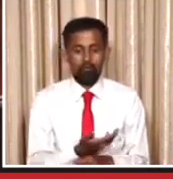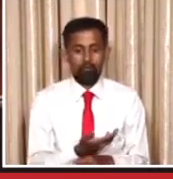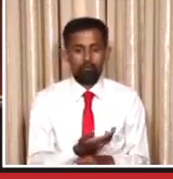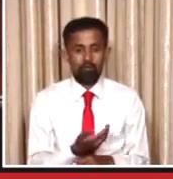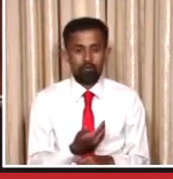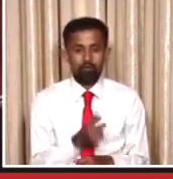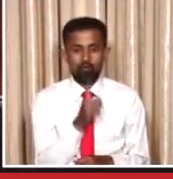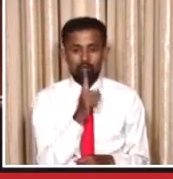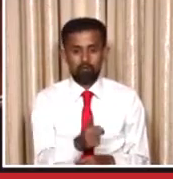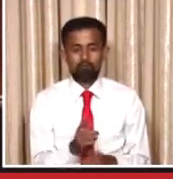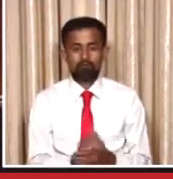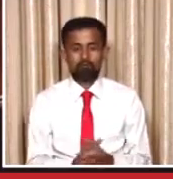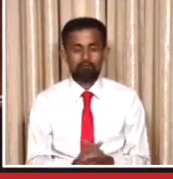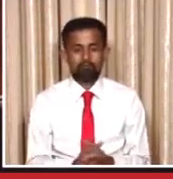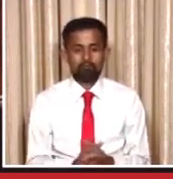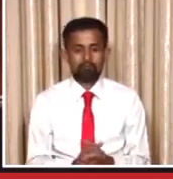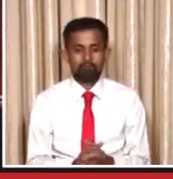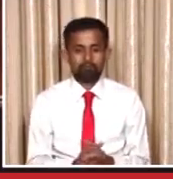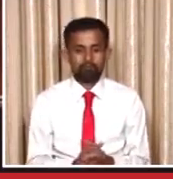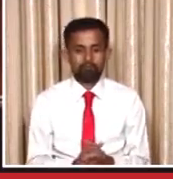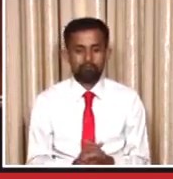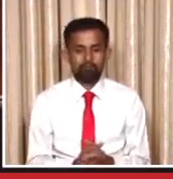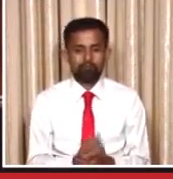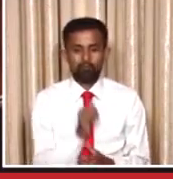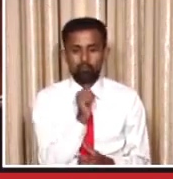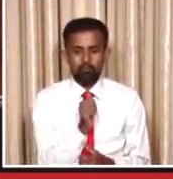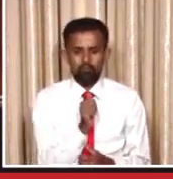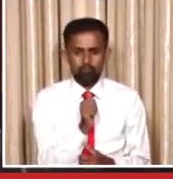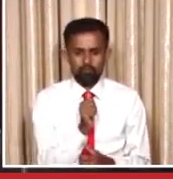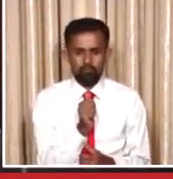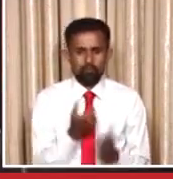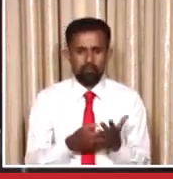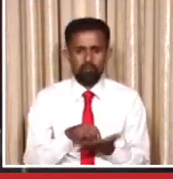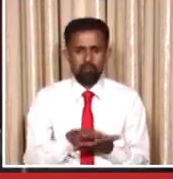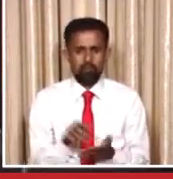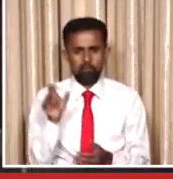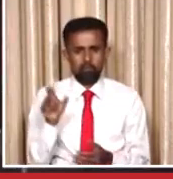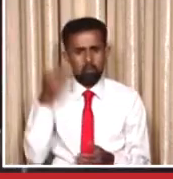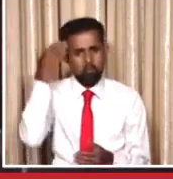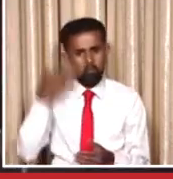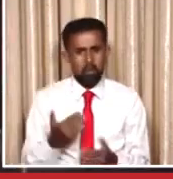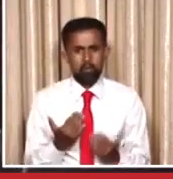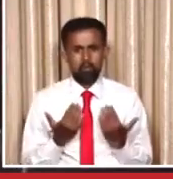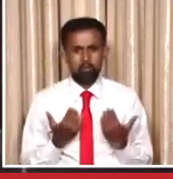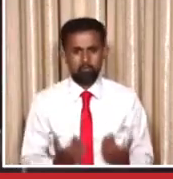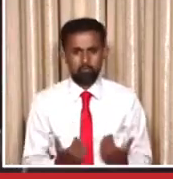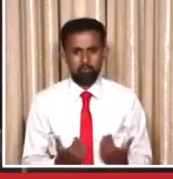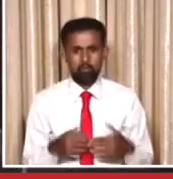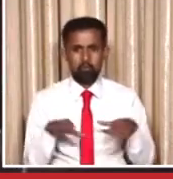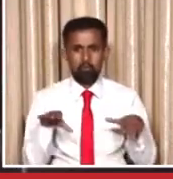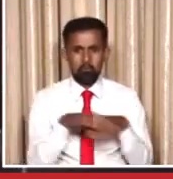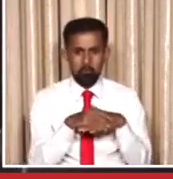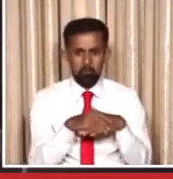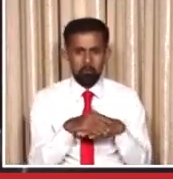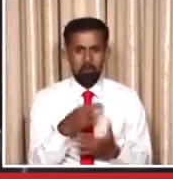எனவே உண்மையிலேயே பதிவாளர்கள் அவர் மரணமாக இருக்கலாம் அல்லது பிறப்பாக இருக்கலாம் அல்லது திருமண